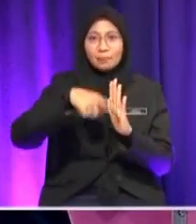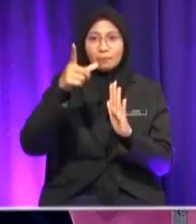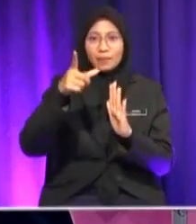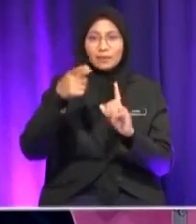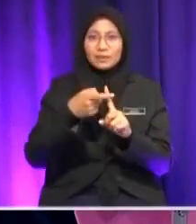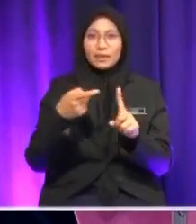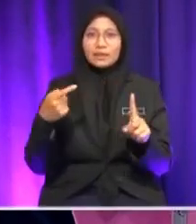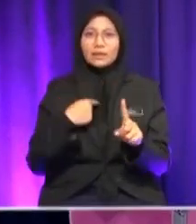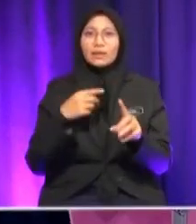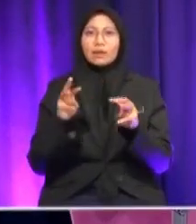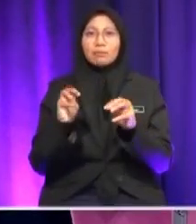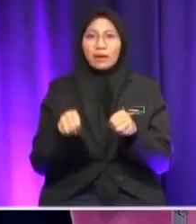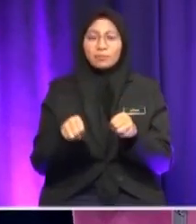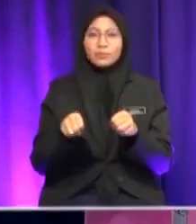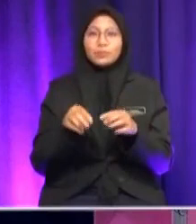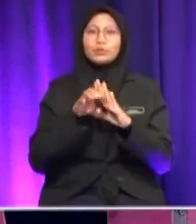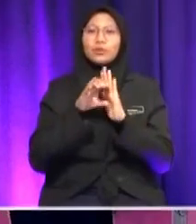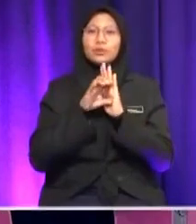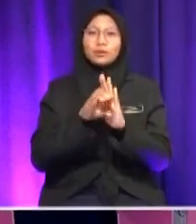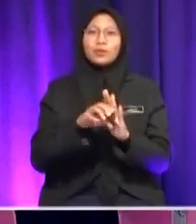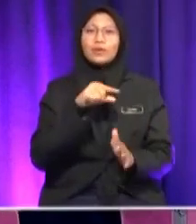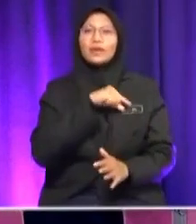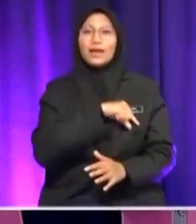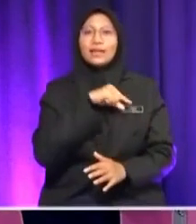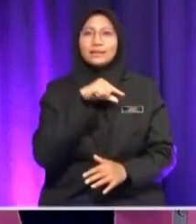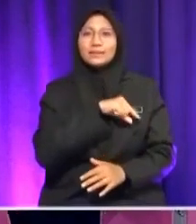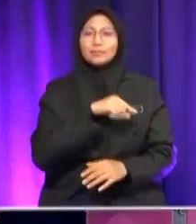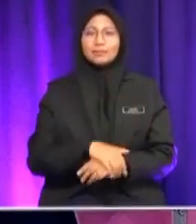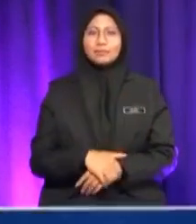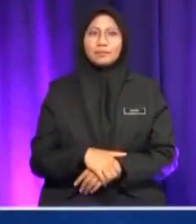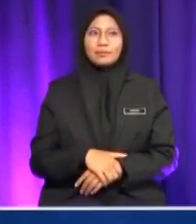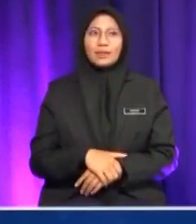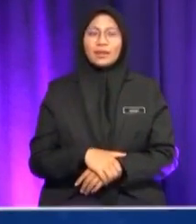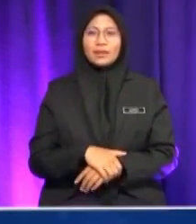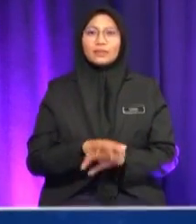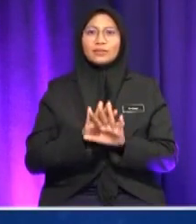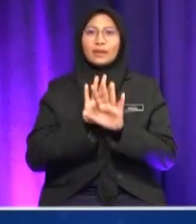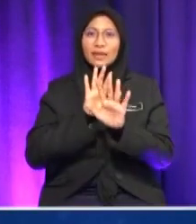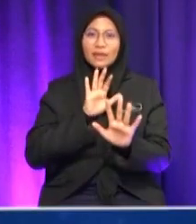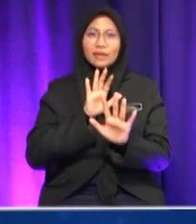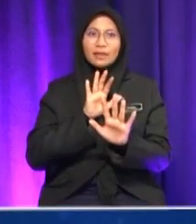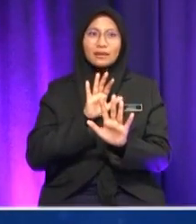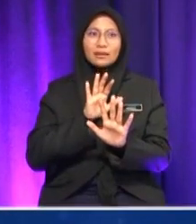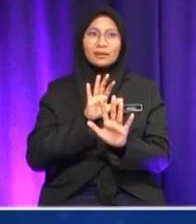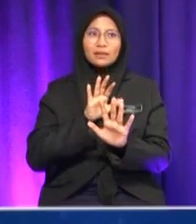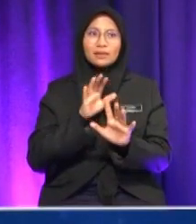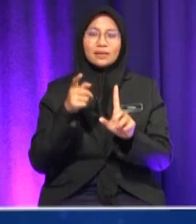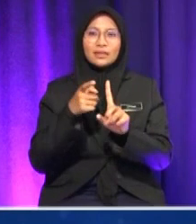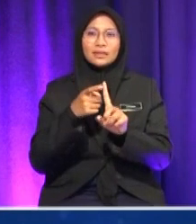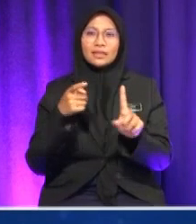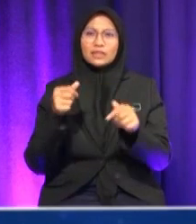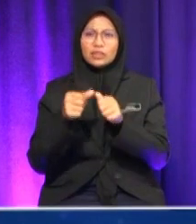daripada kita punya gaji. Itu yang penting. Yang kedua, mengelakkan diri daripada membeli barang berasaskan